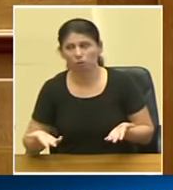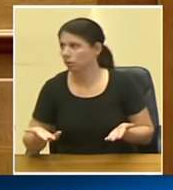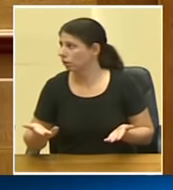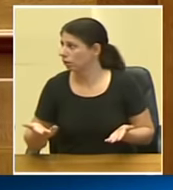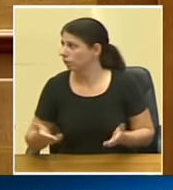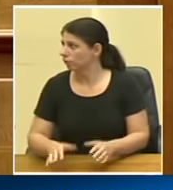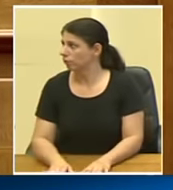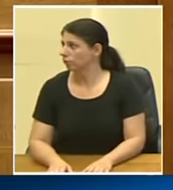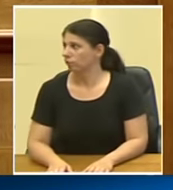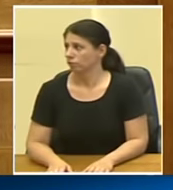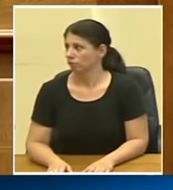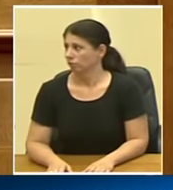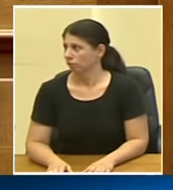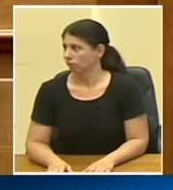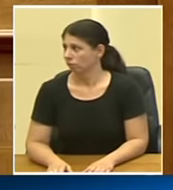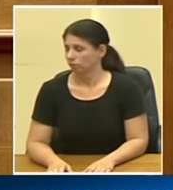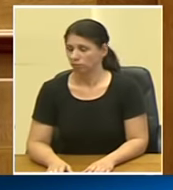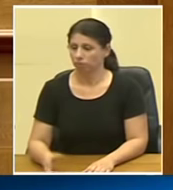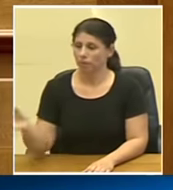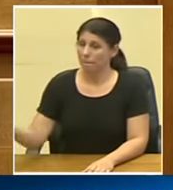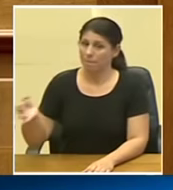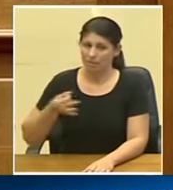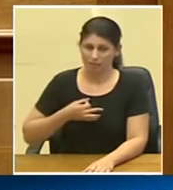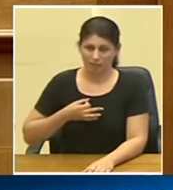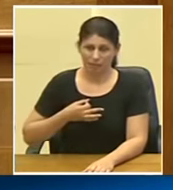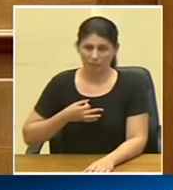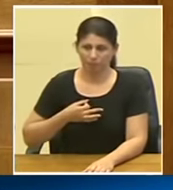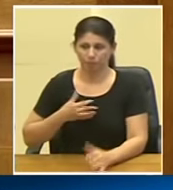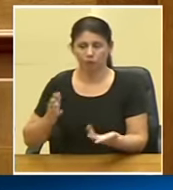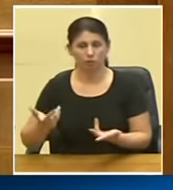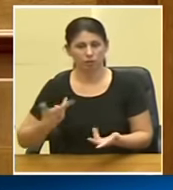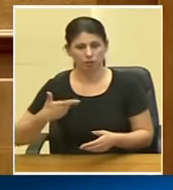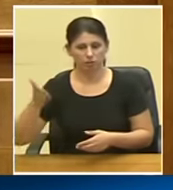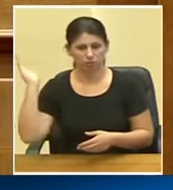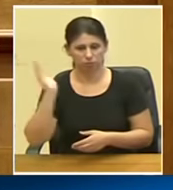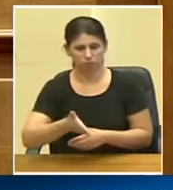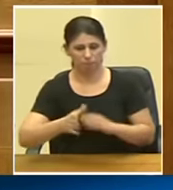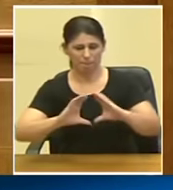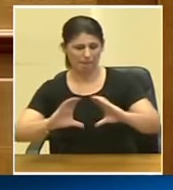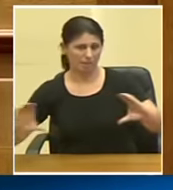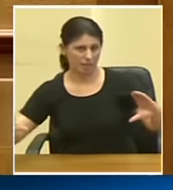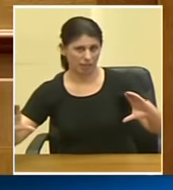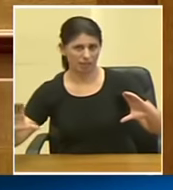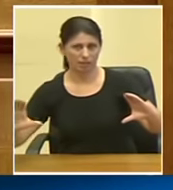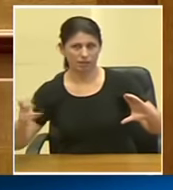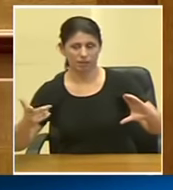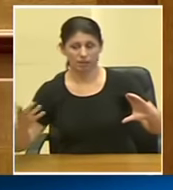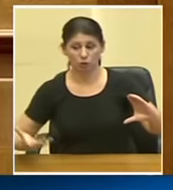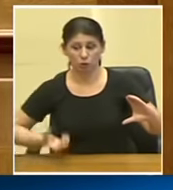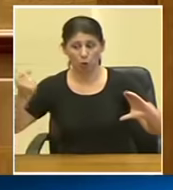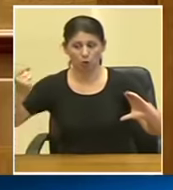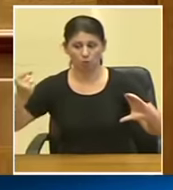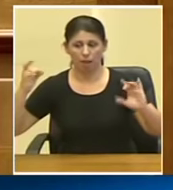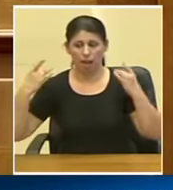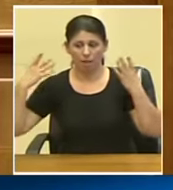πολύ. Μας λέτε ότι χτυπάμε τη μεσαία τάξη γιατί σώζουμε το